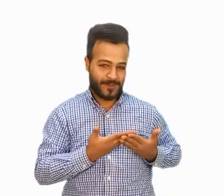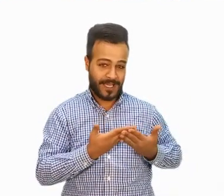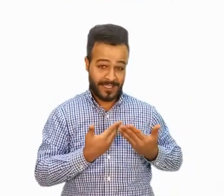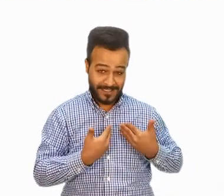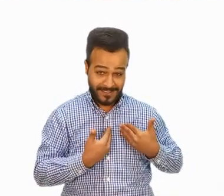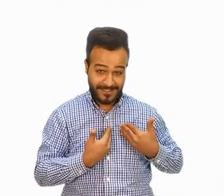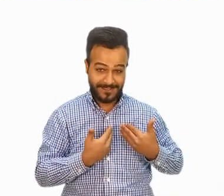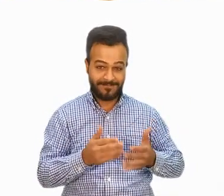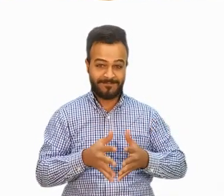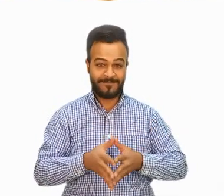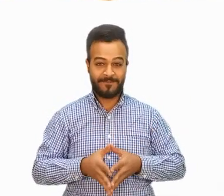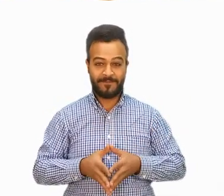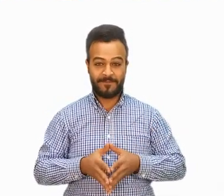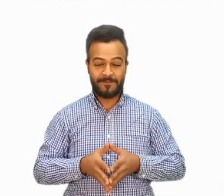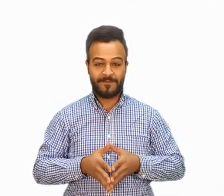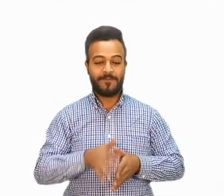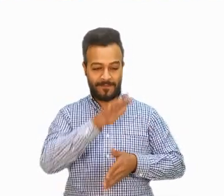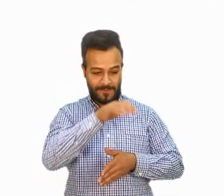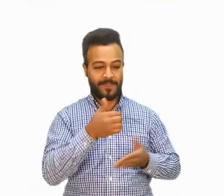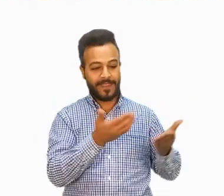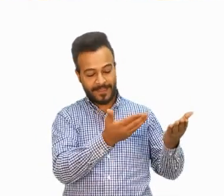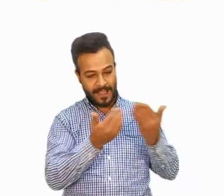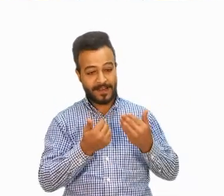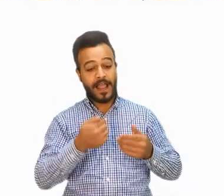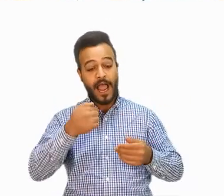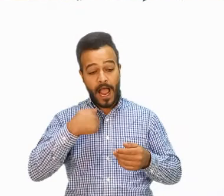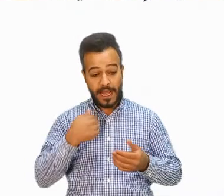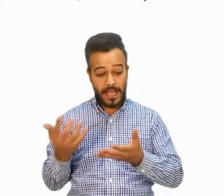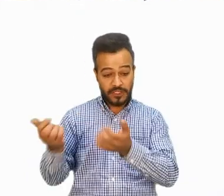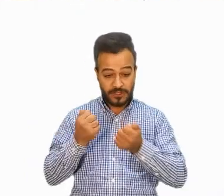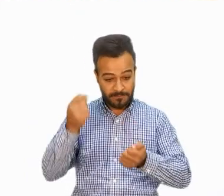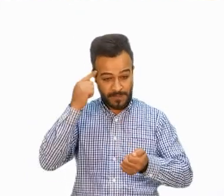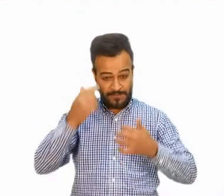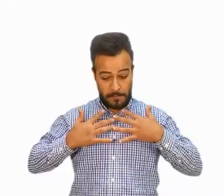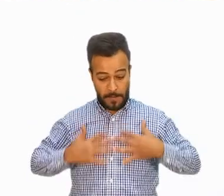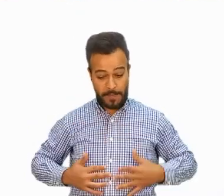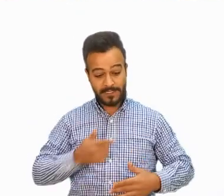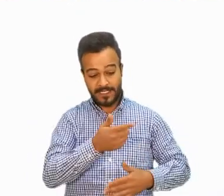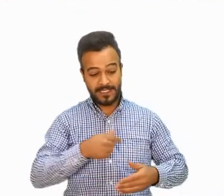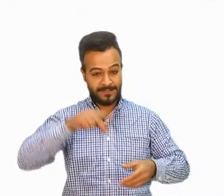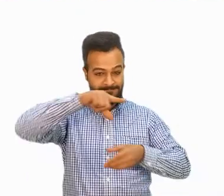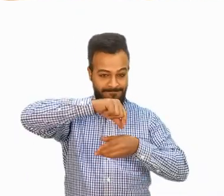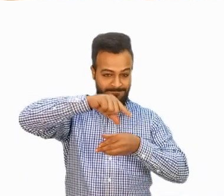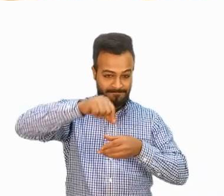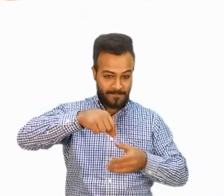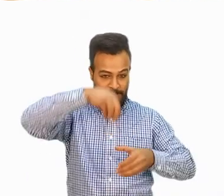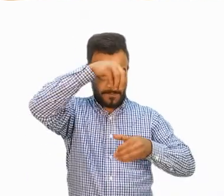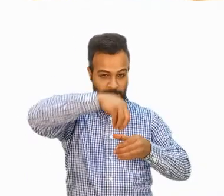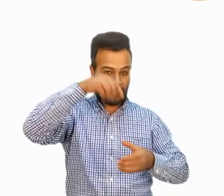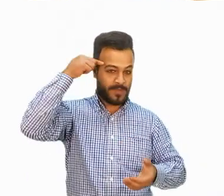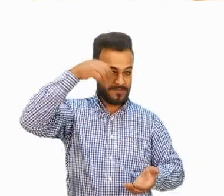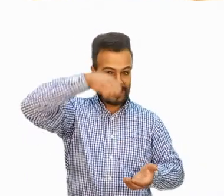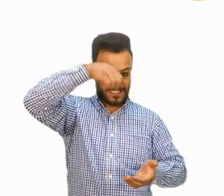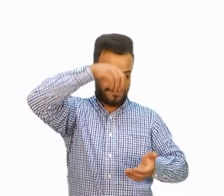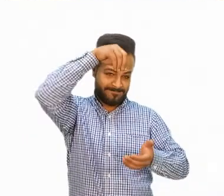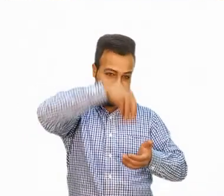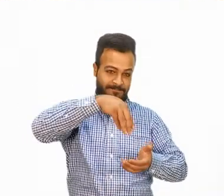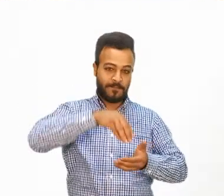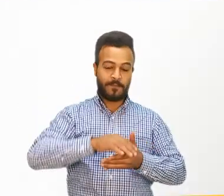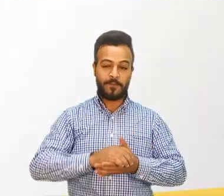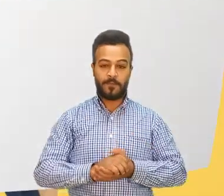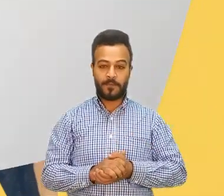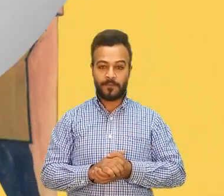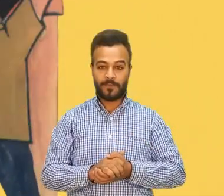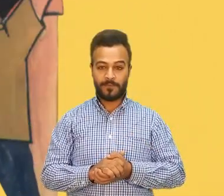جئت لمساعدتي؟ هيا، أنا أجمع الغسيلة وأنت تضعين الملاقط في الكيس.